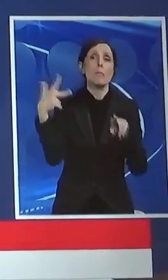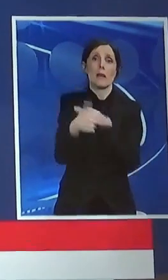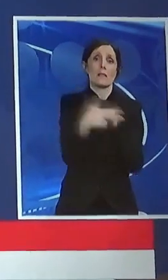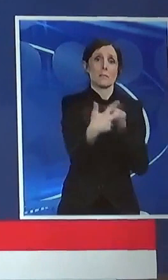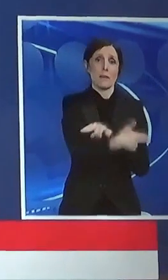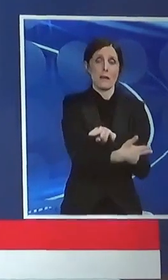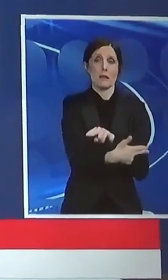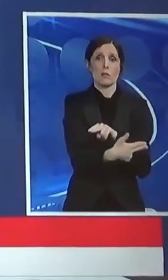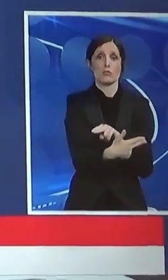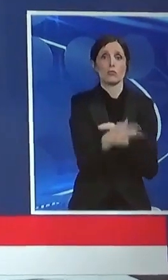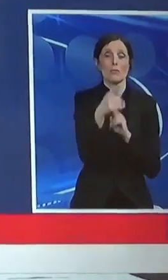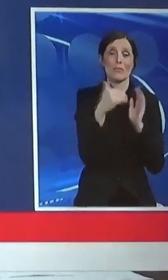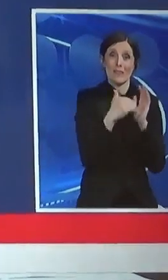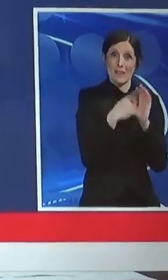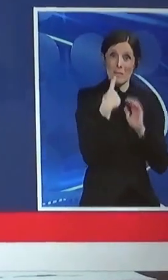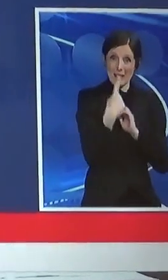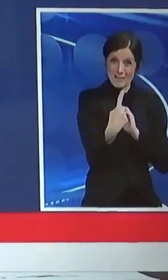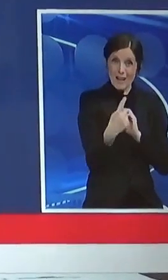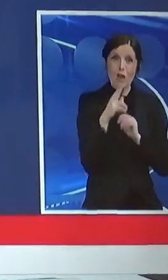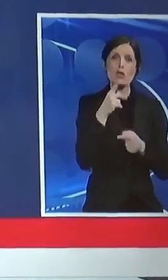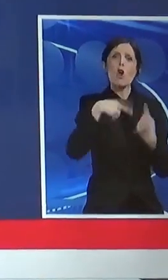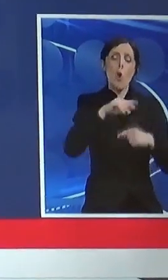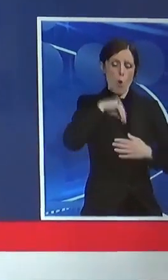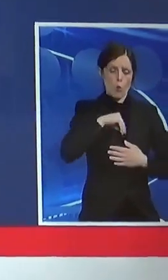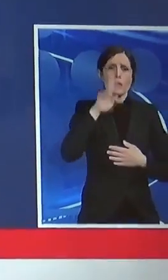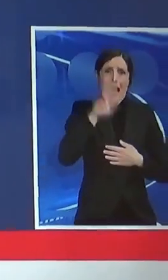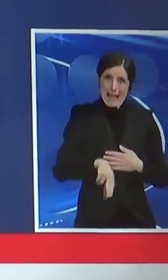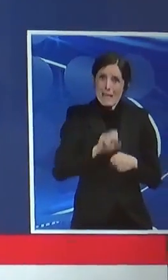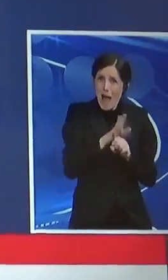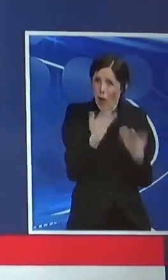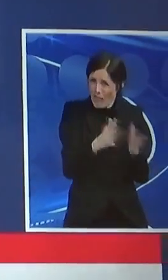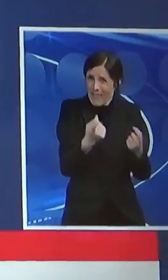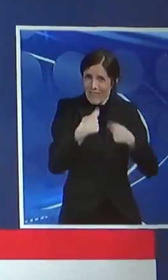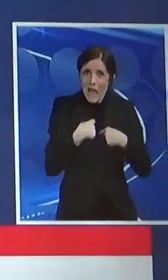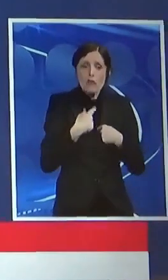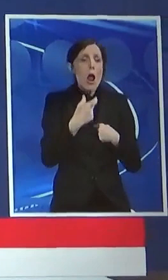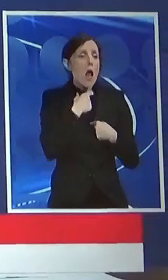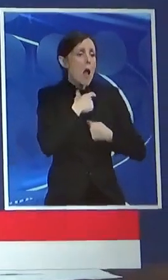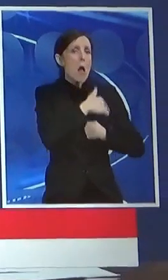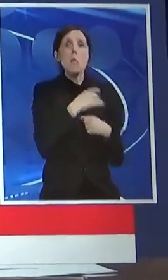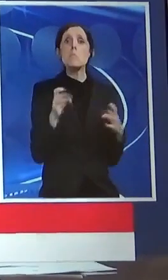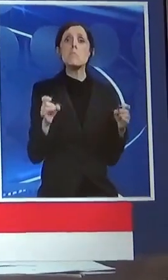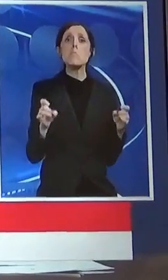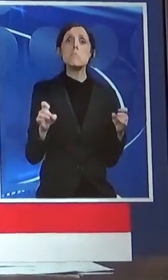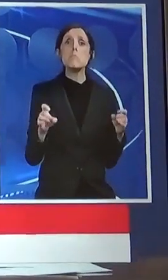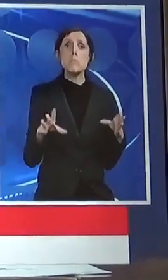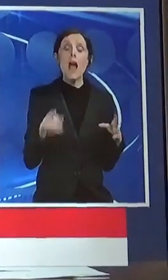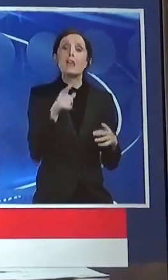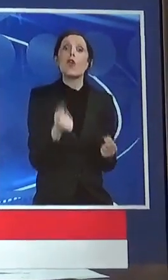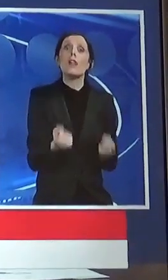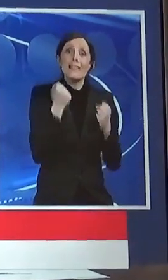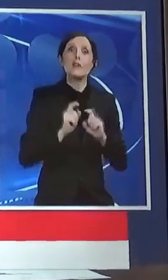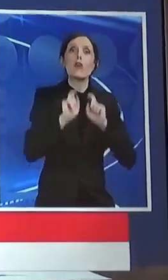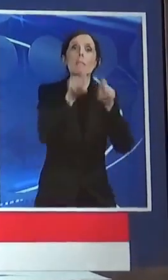da oni koji imaju i nose virus, a nemaju simptome, daleko teže prenose virus, to je vrlo